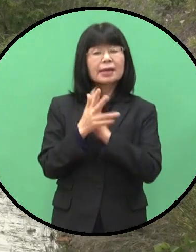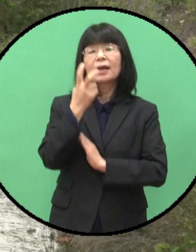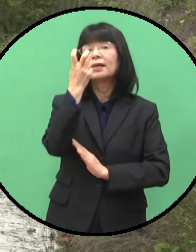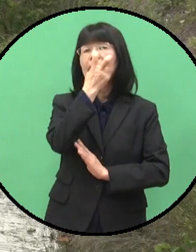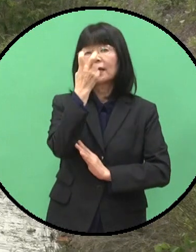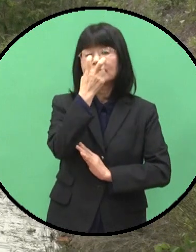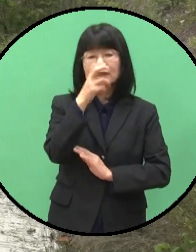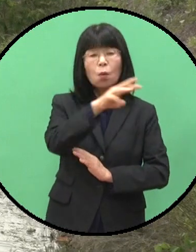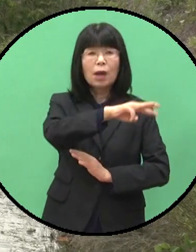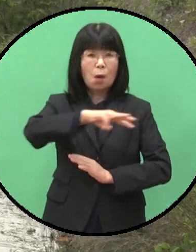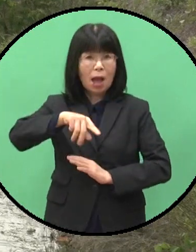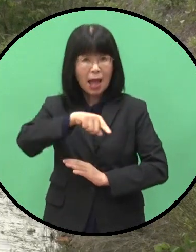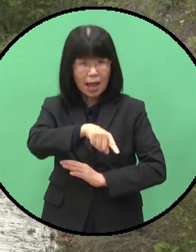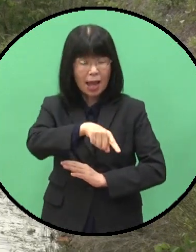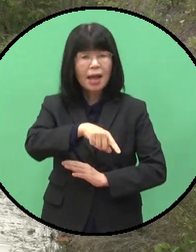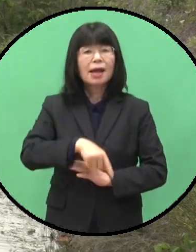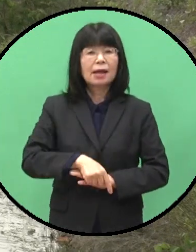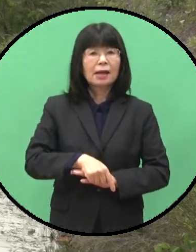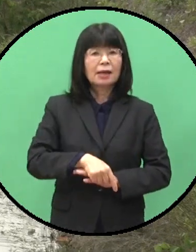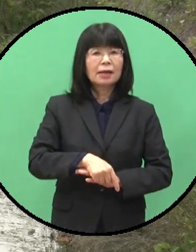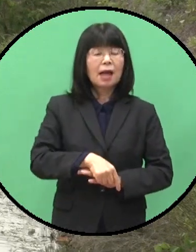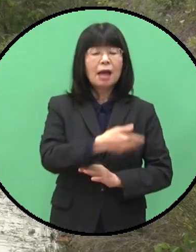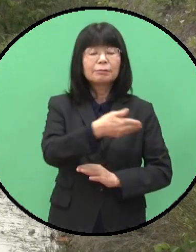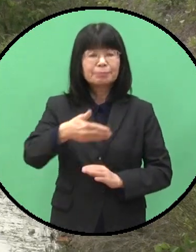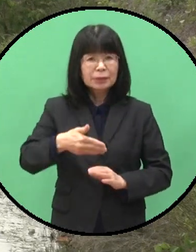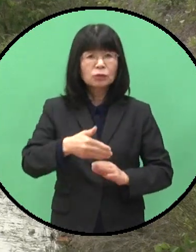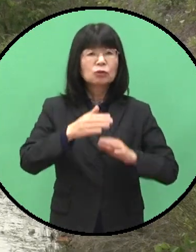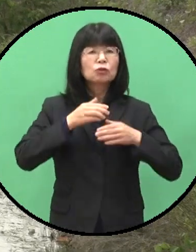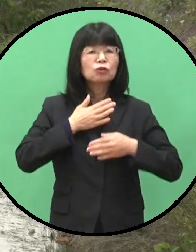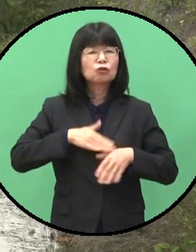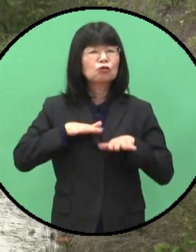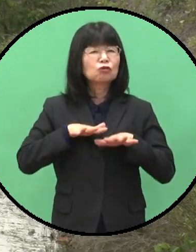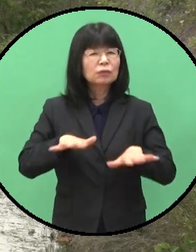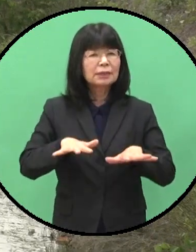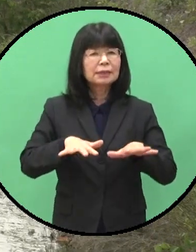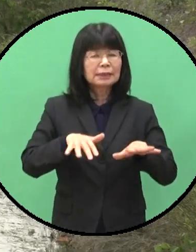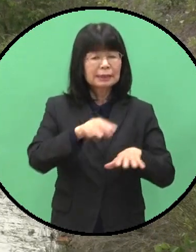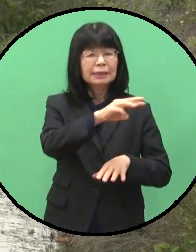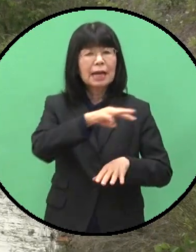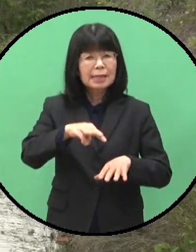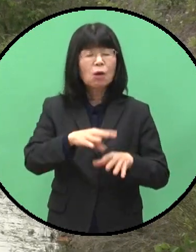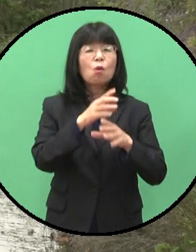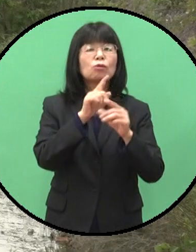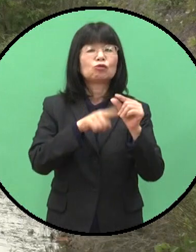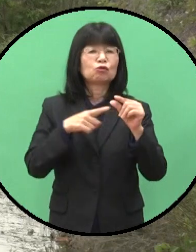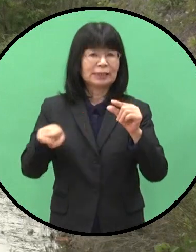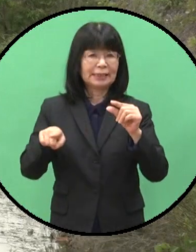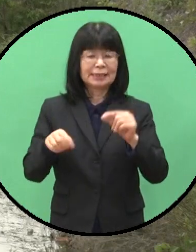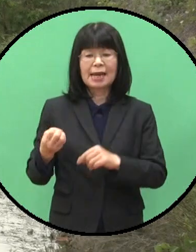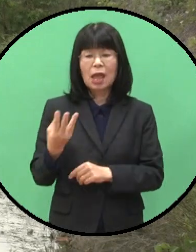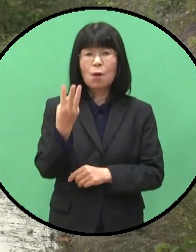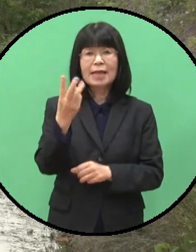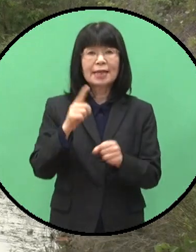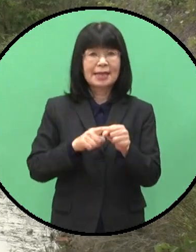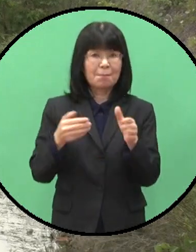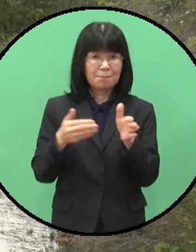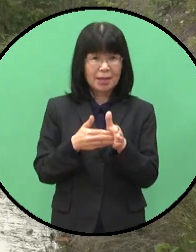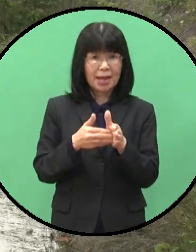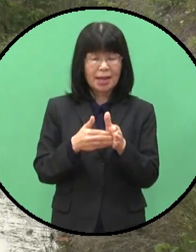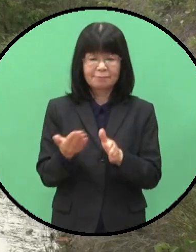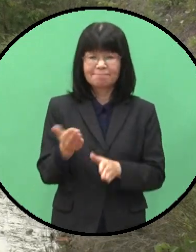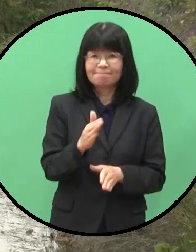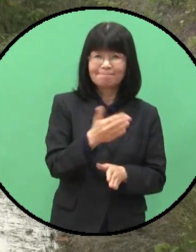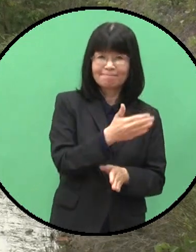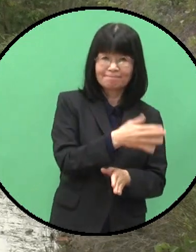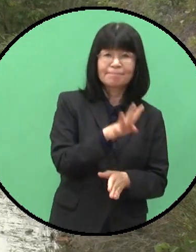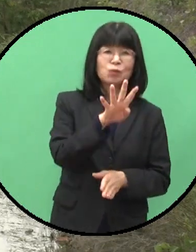する河川の中で水位周知河川と呼ばれる河川を中心に令和3年度までに45箇所設